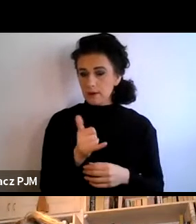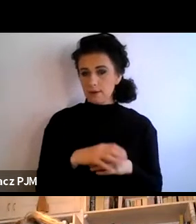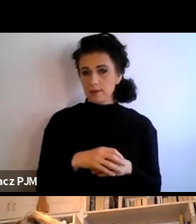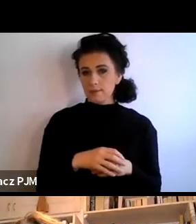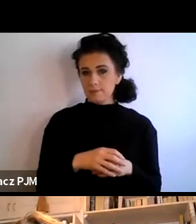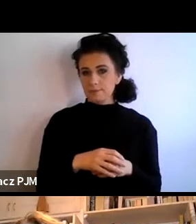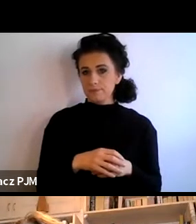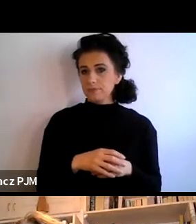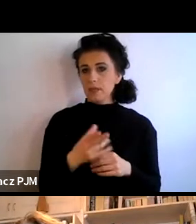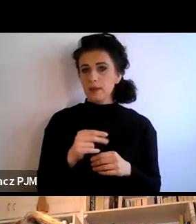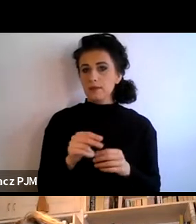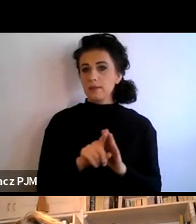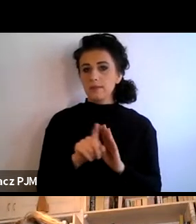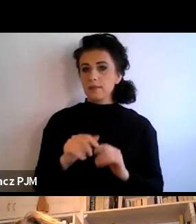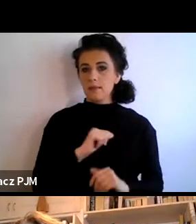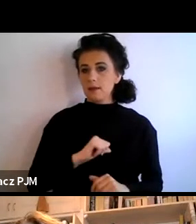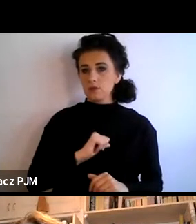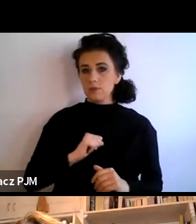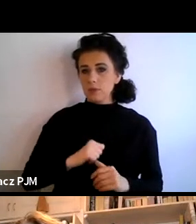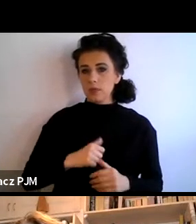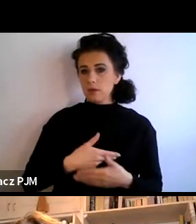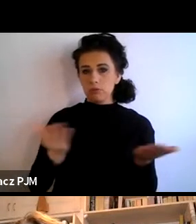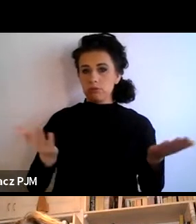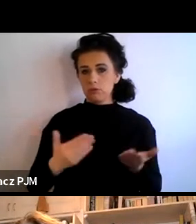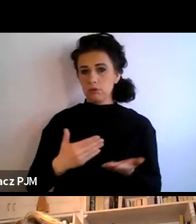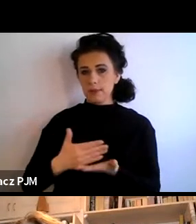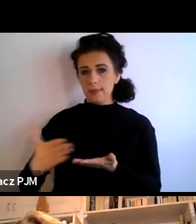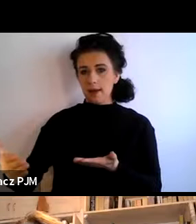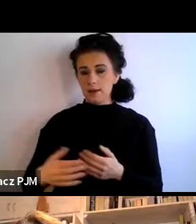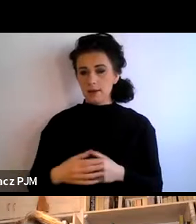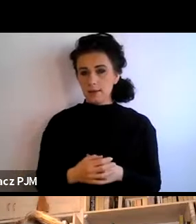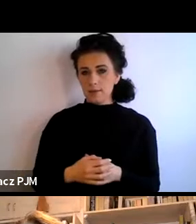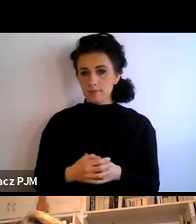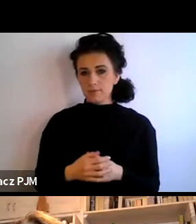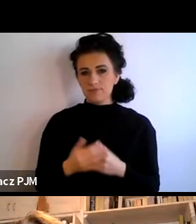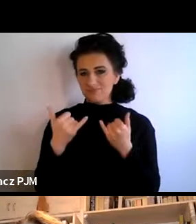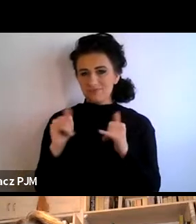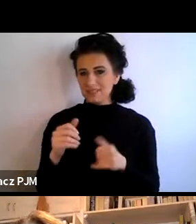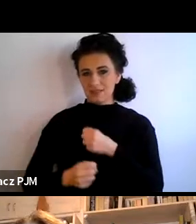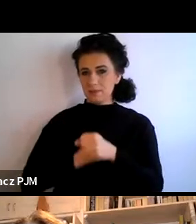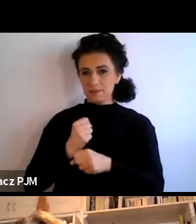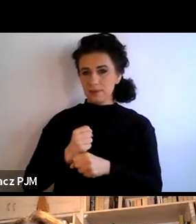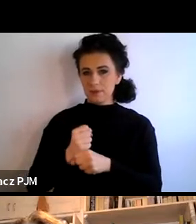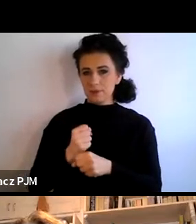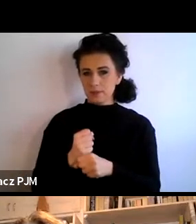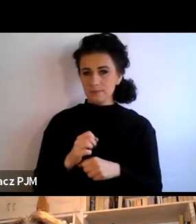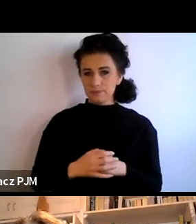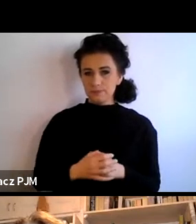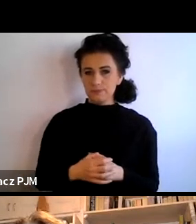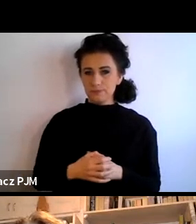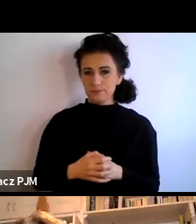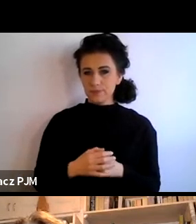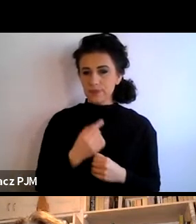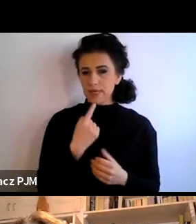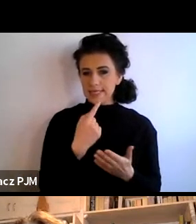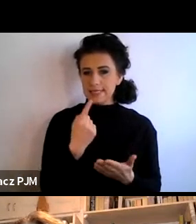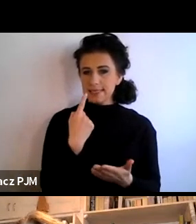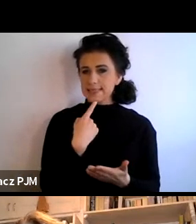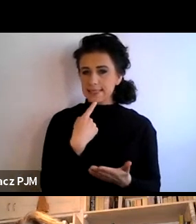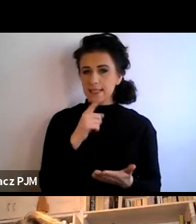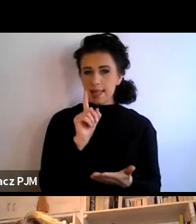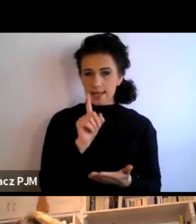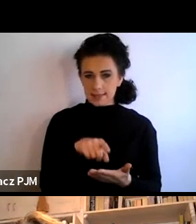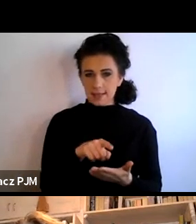notatki robione jak gdyby dla siebie i udostępniane dalej. Tak? To jest praca na zlecenie i jak gdyby w